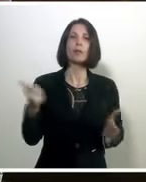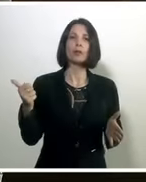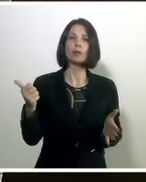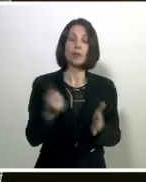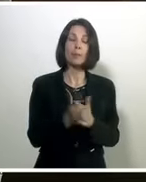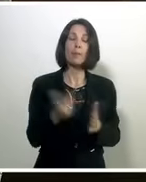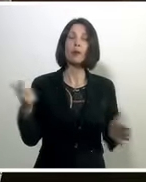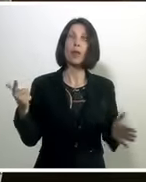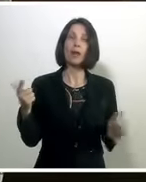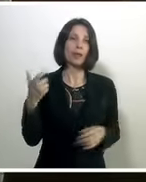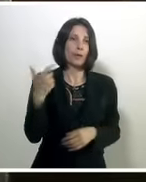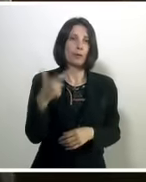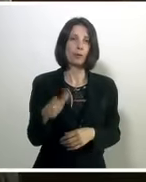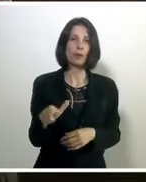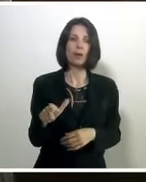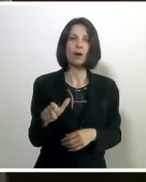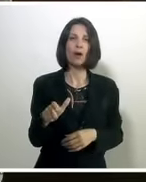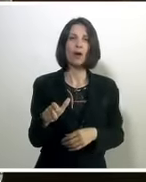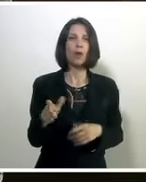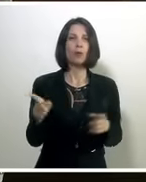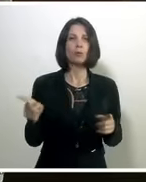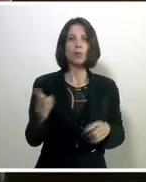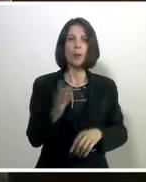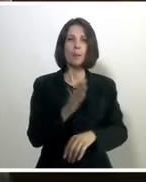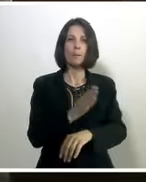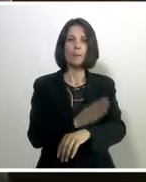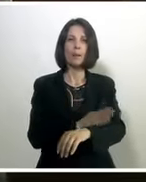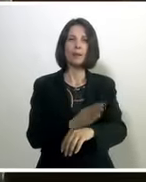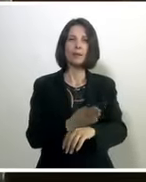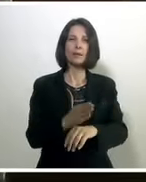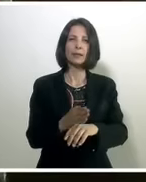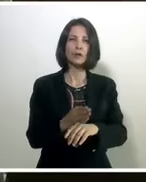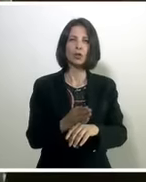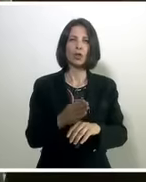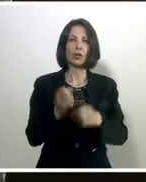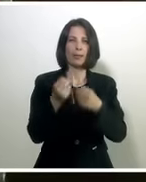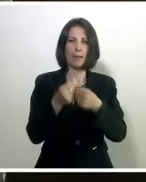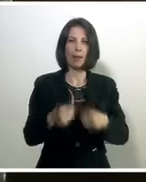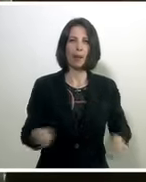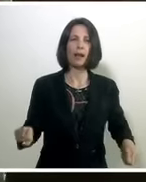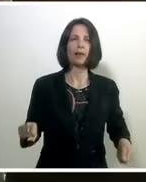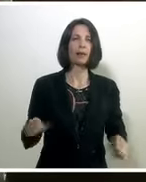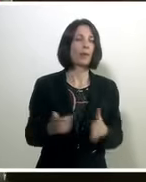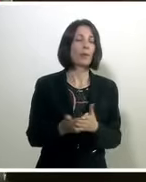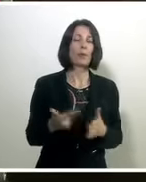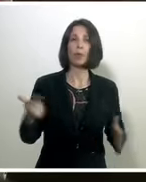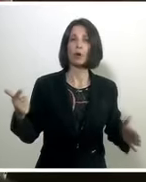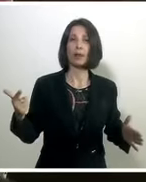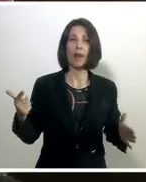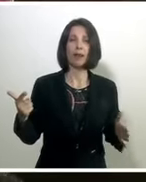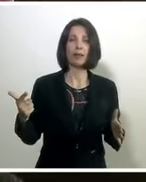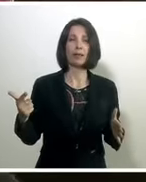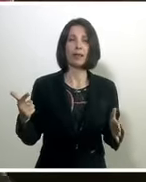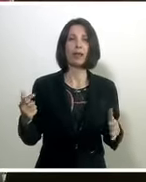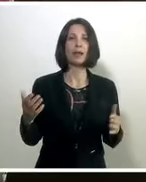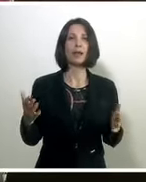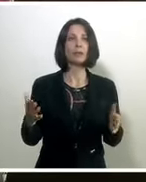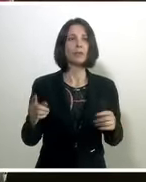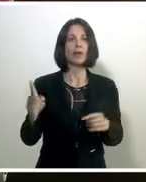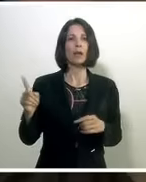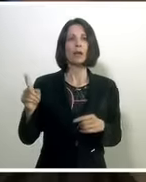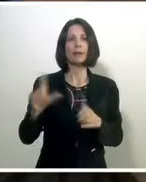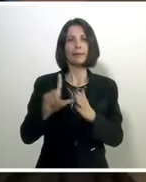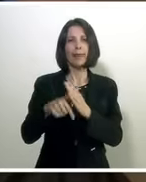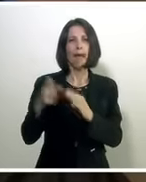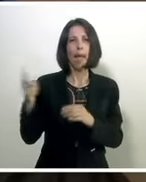più grande Partito Comunista dell'Occidente democratico e capitalista e lo fu negli anni in cui il partito teneva i consensi elettorali più grandi di